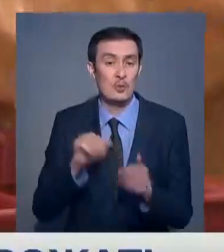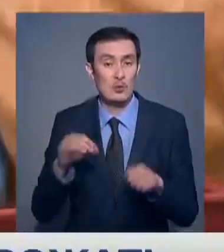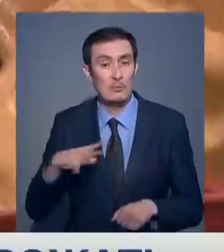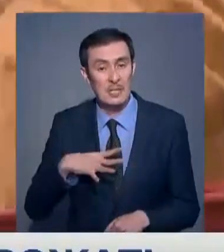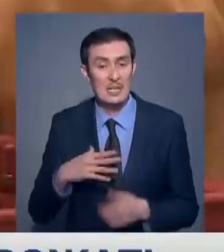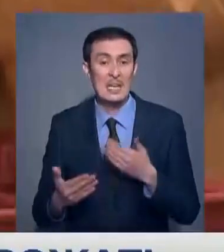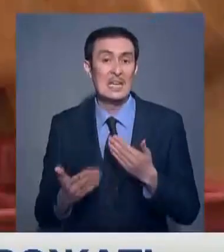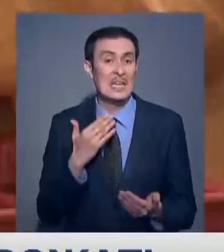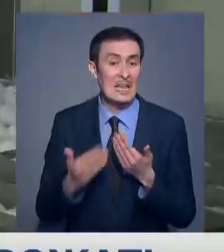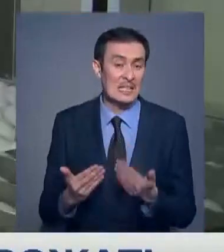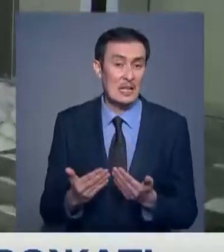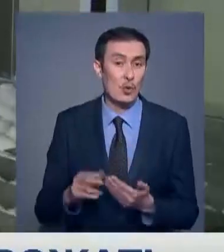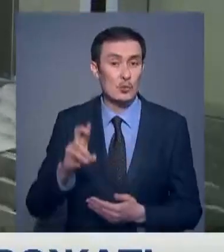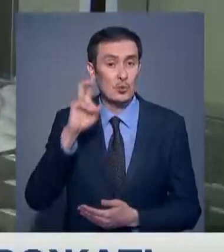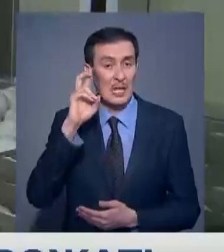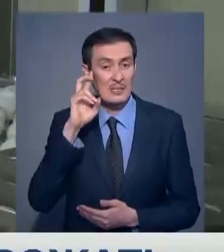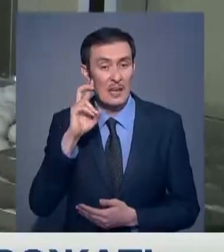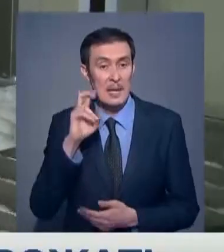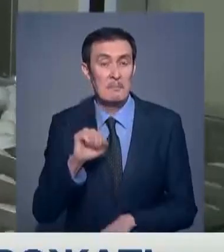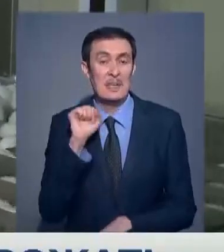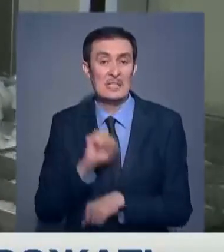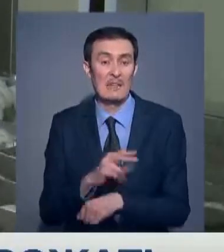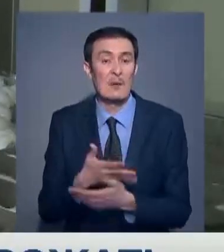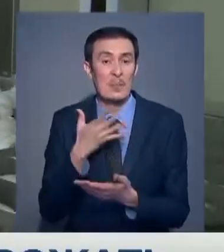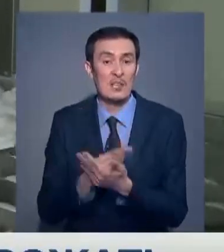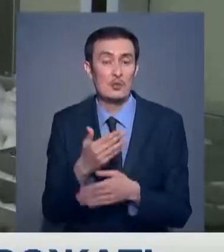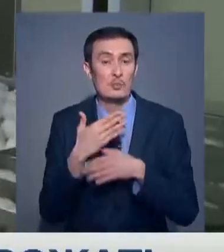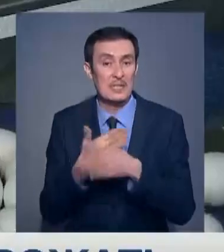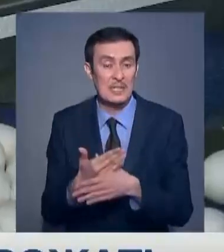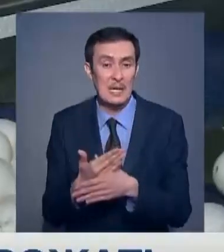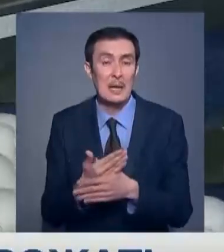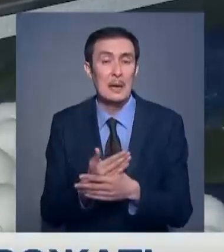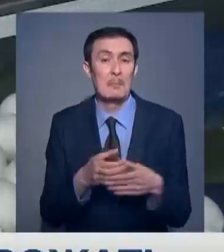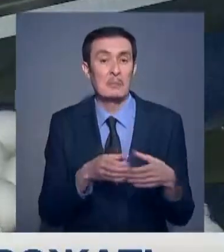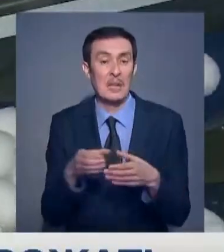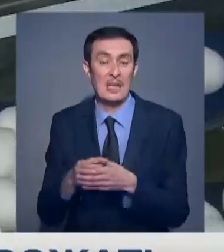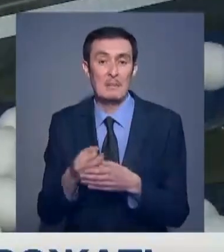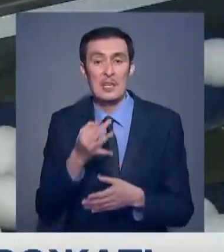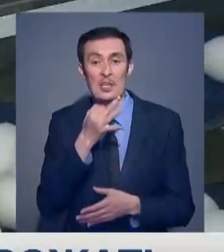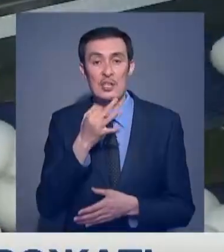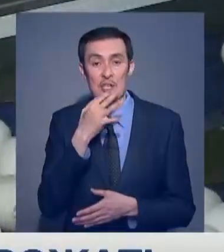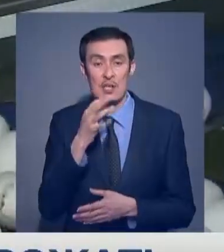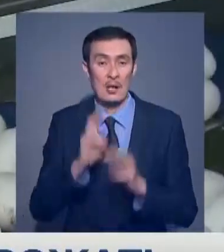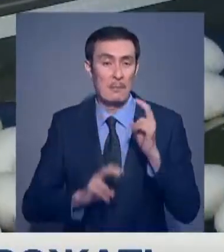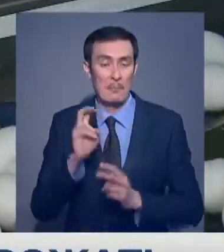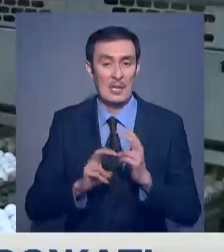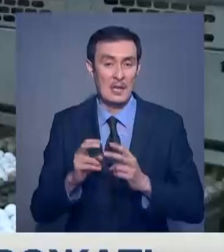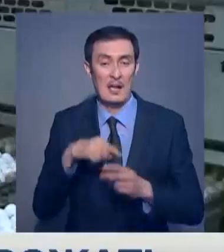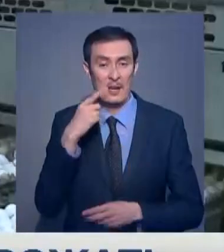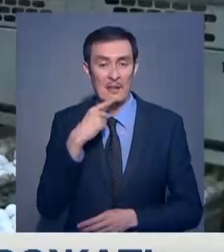может произойти в том случае, если государство перестанет выплачивать субсидии предприятиям яичного направления, говорят в